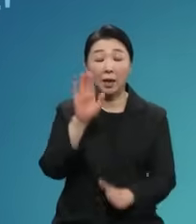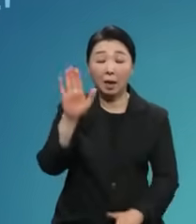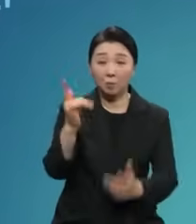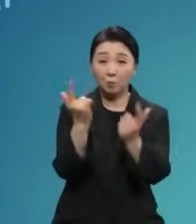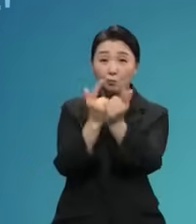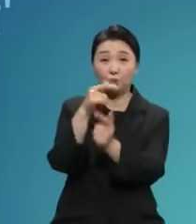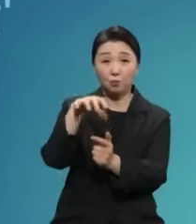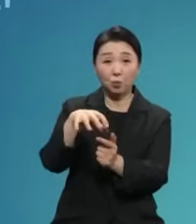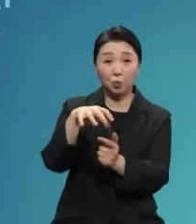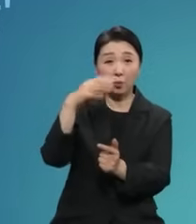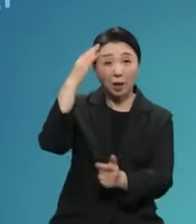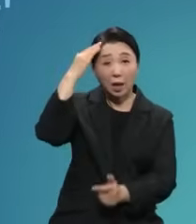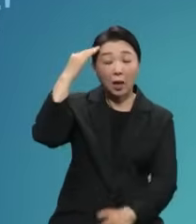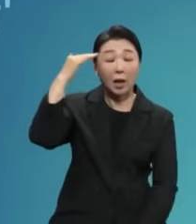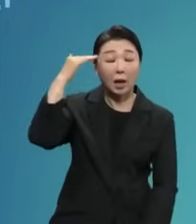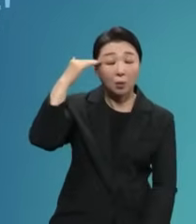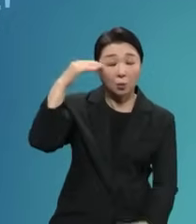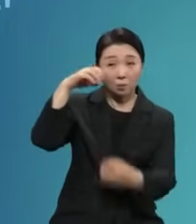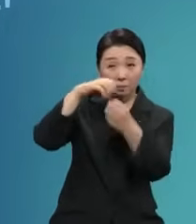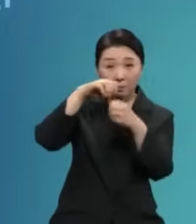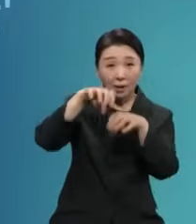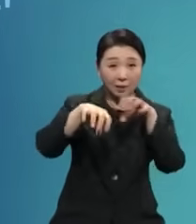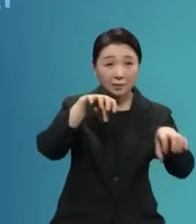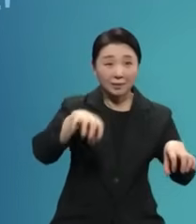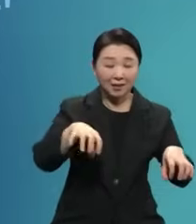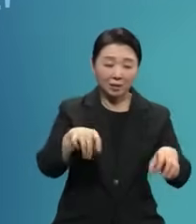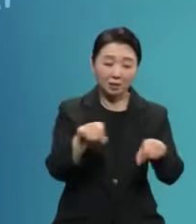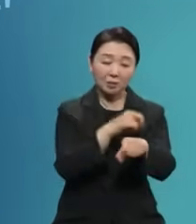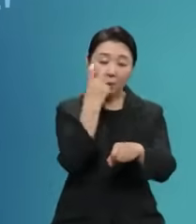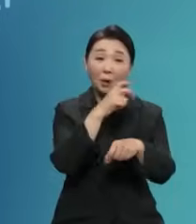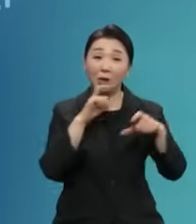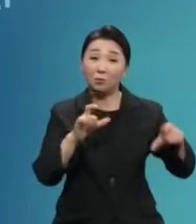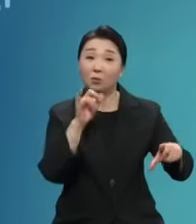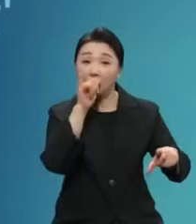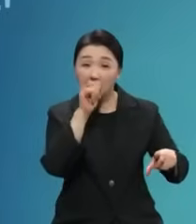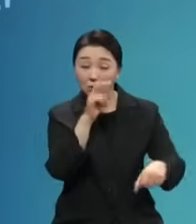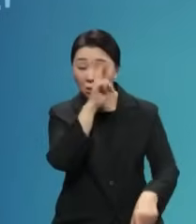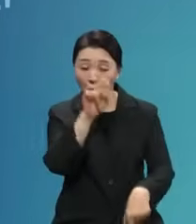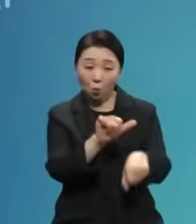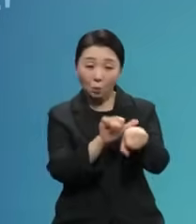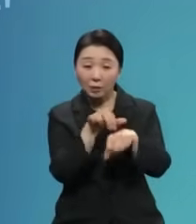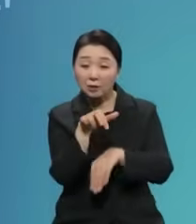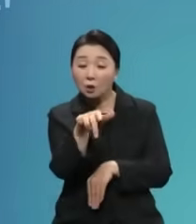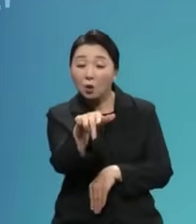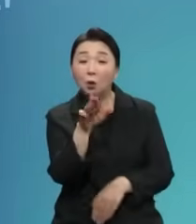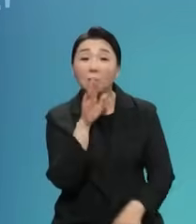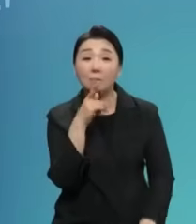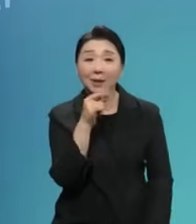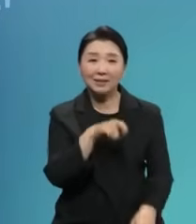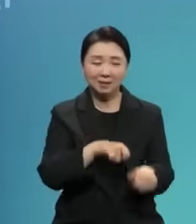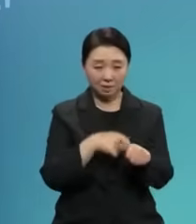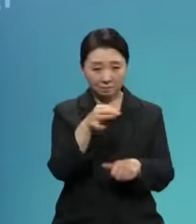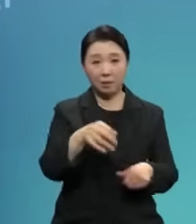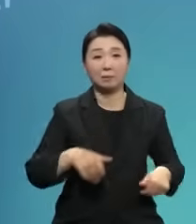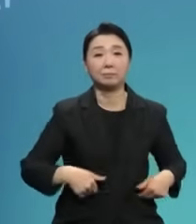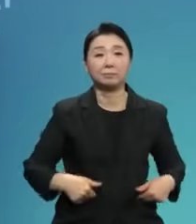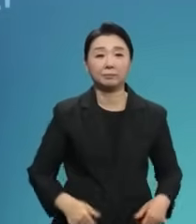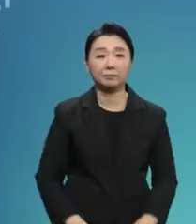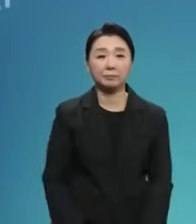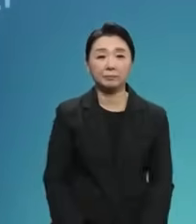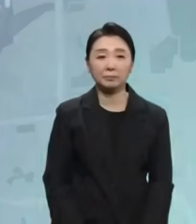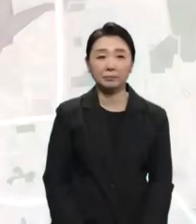북촌 한옥마을에 특별관리구역이 생깁니다. 오후 5시가 지나서 이곳을 걸으면 과태료를 내야 할 수도